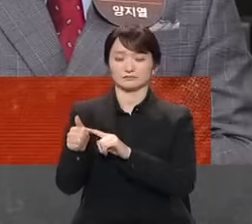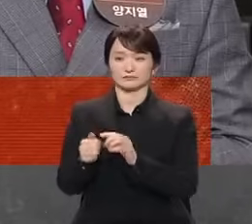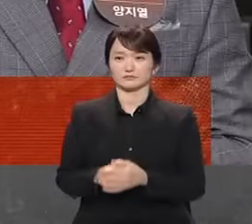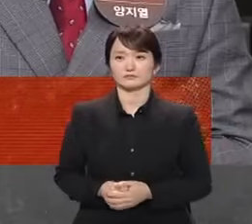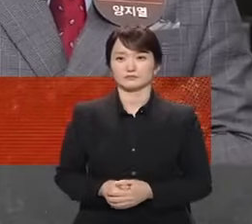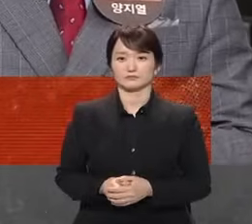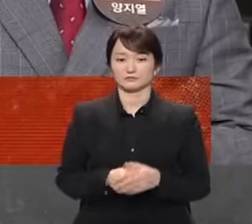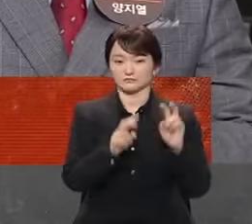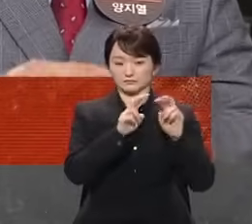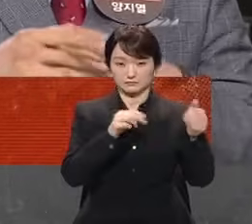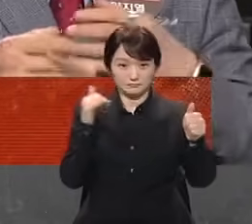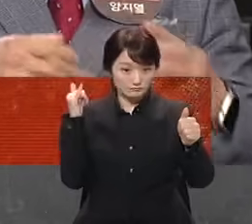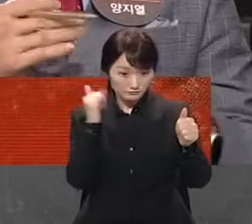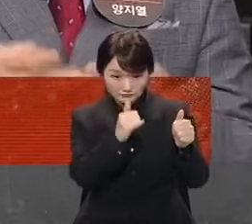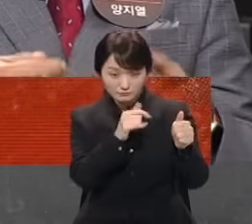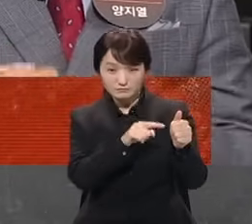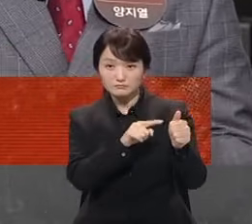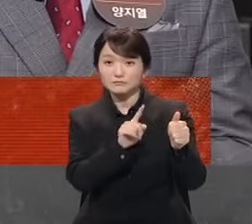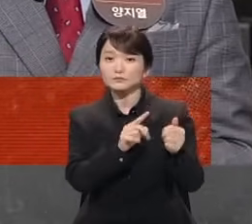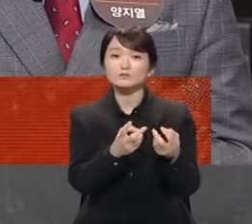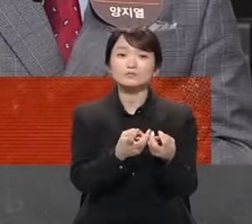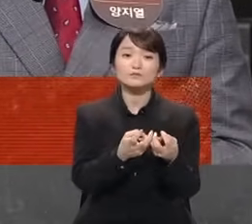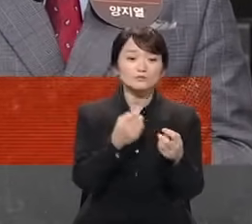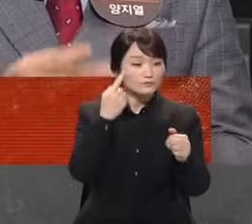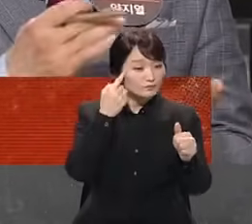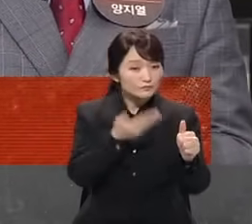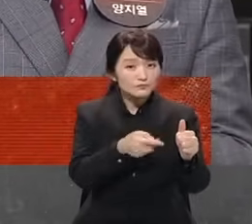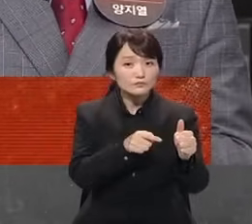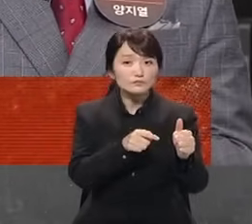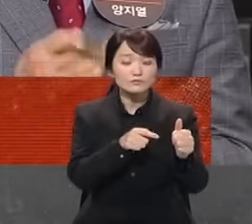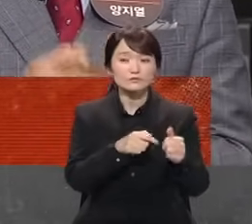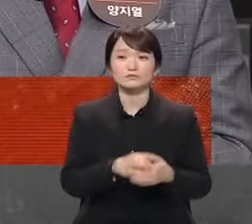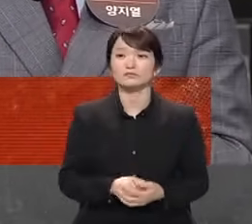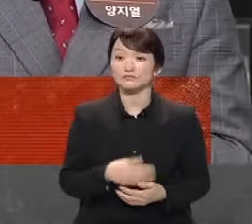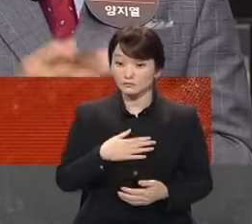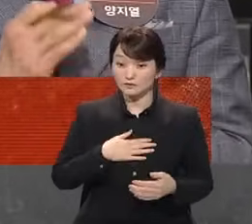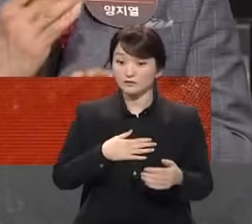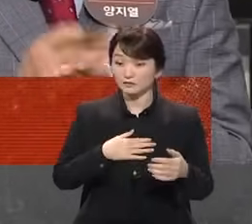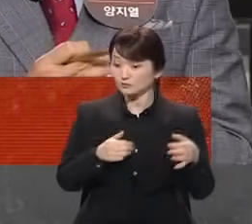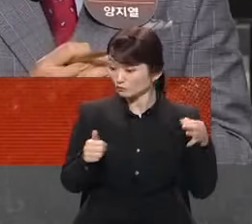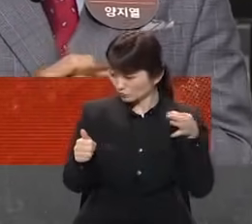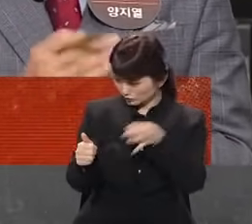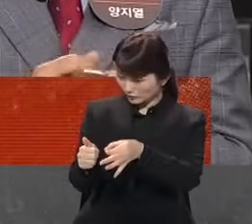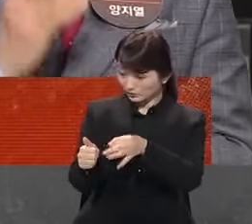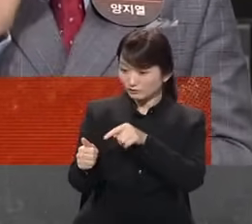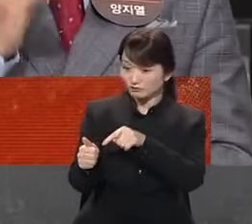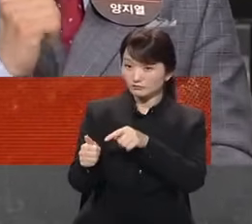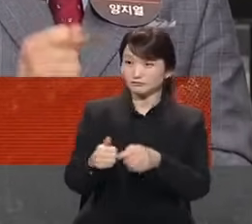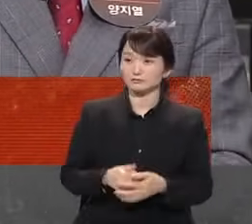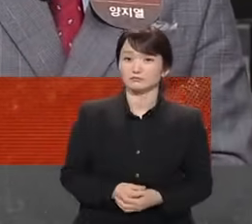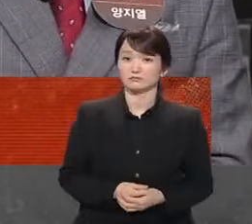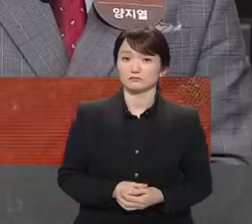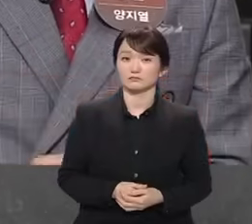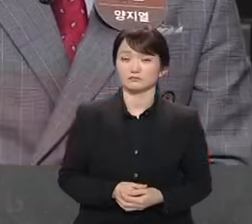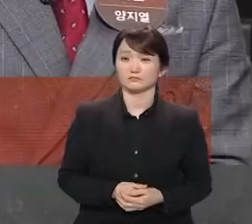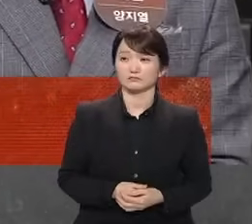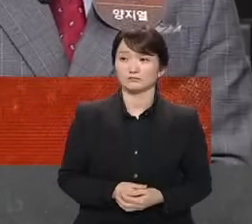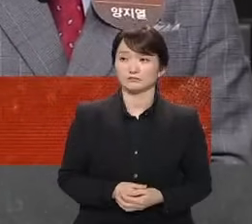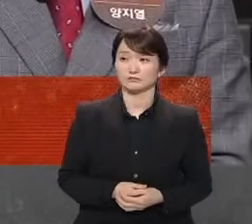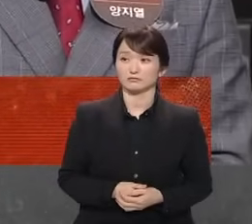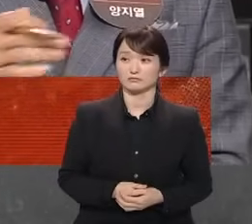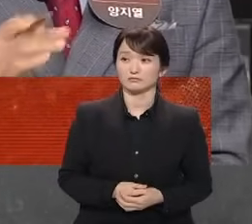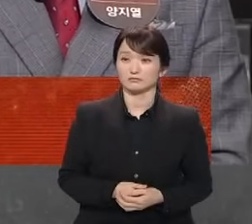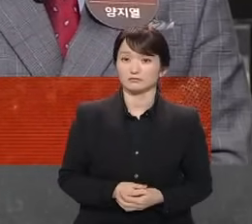사장에게 연락을 해서 이 뭐 어떻게 할지를 좀 물어봤더니 내가 급여를 주겠다라고 얘기를 했대요. 그래서 이